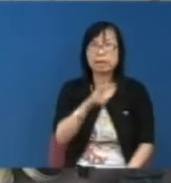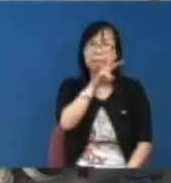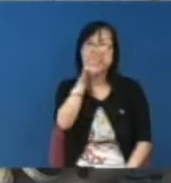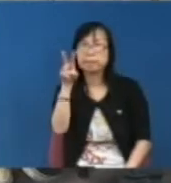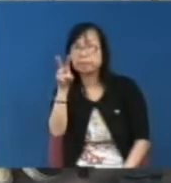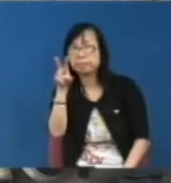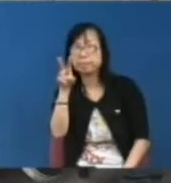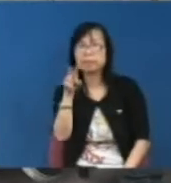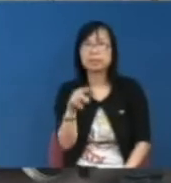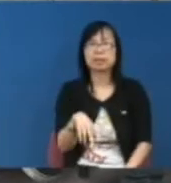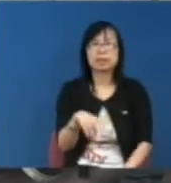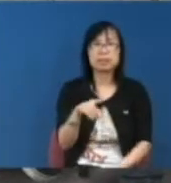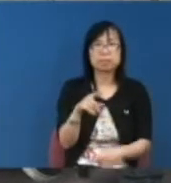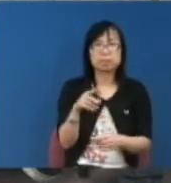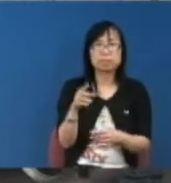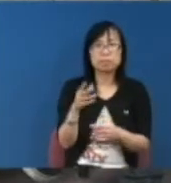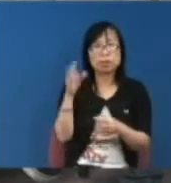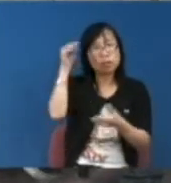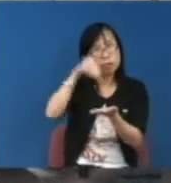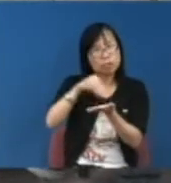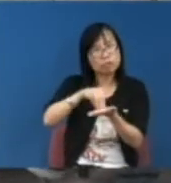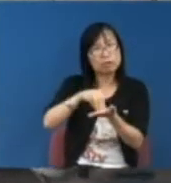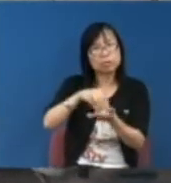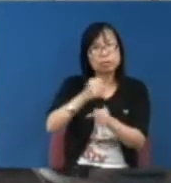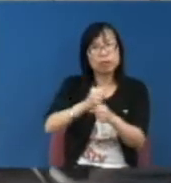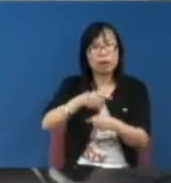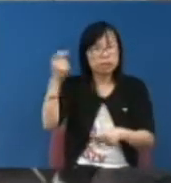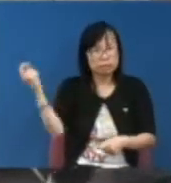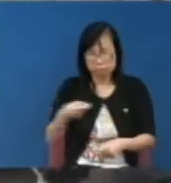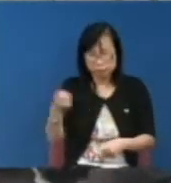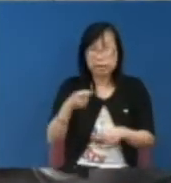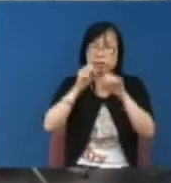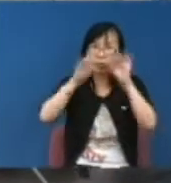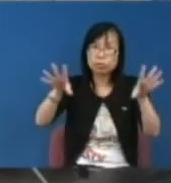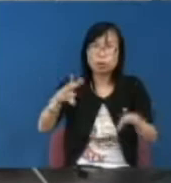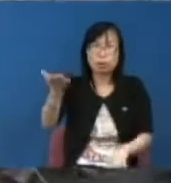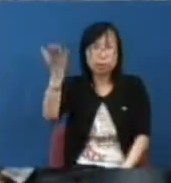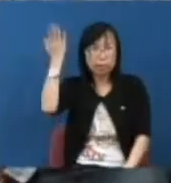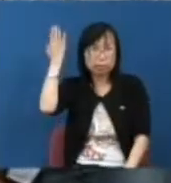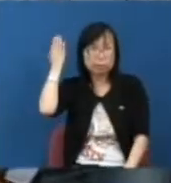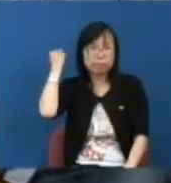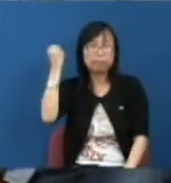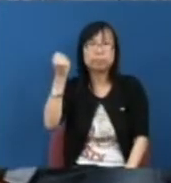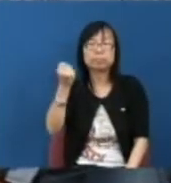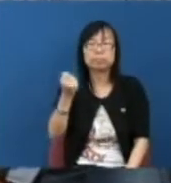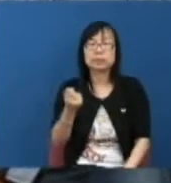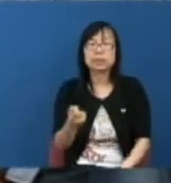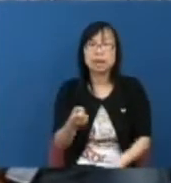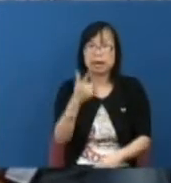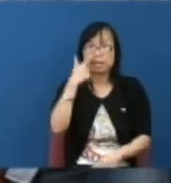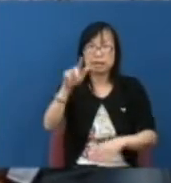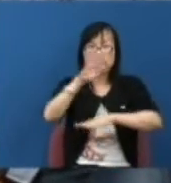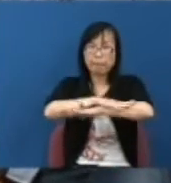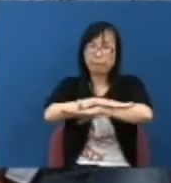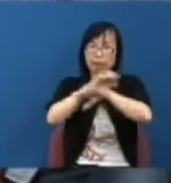於即係落實一啲政策， 所以就要我哋， 所以要快啲推動咯。咁好似我琴日都聽到啊，喺新聞報道啦，咁